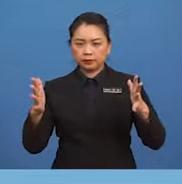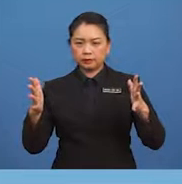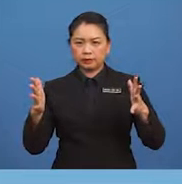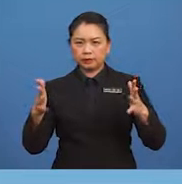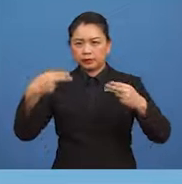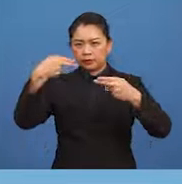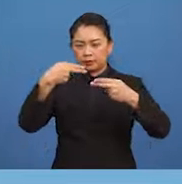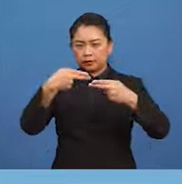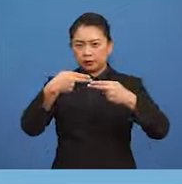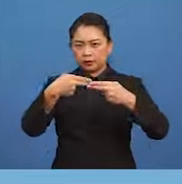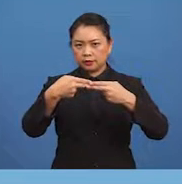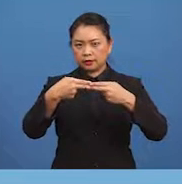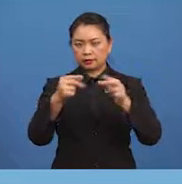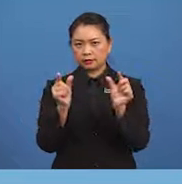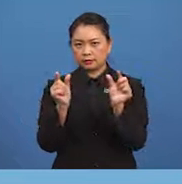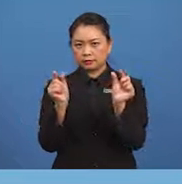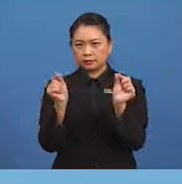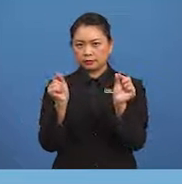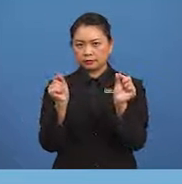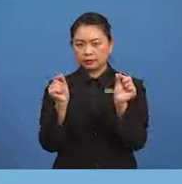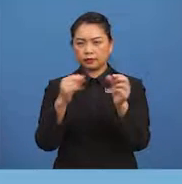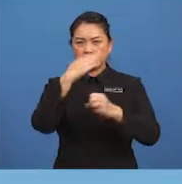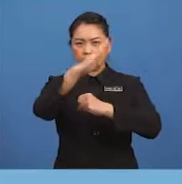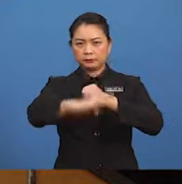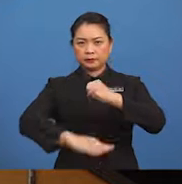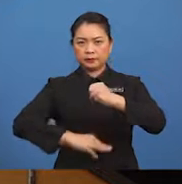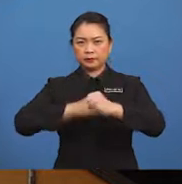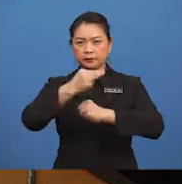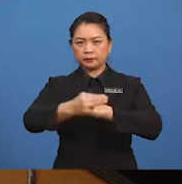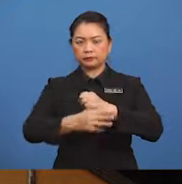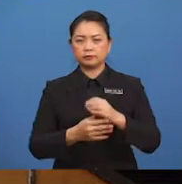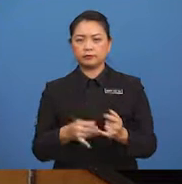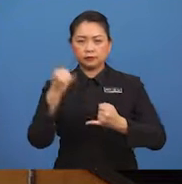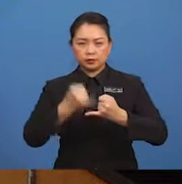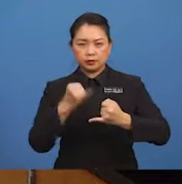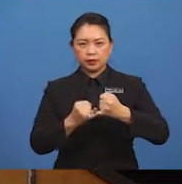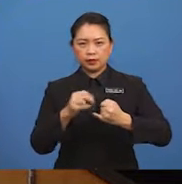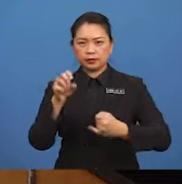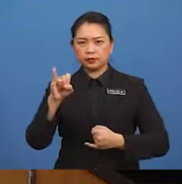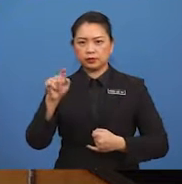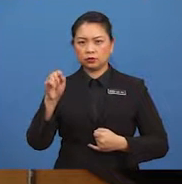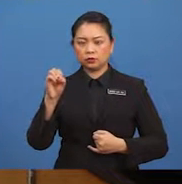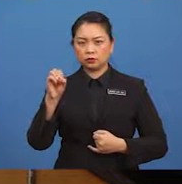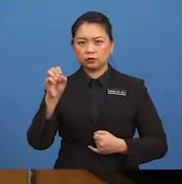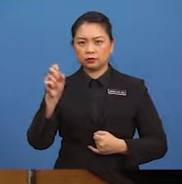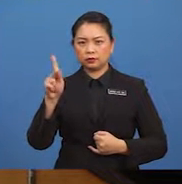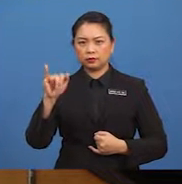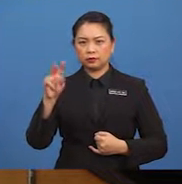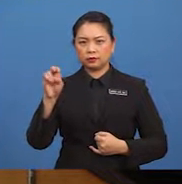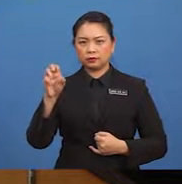sehingga bercantum dengan membran plasma. Pada akhir sitokinesis,